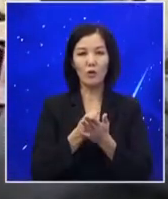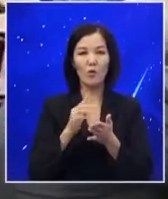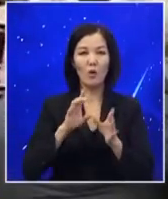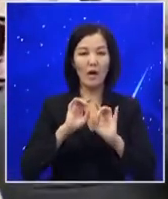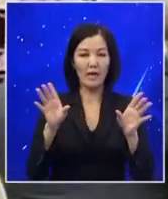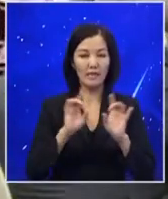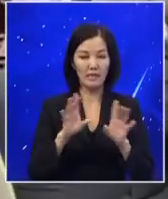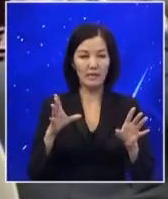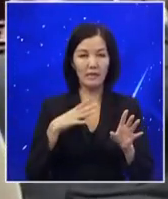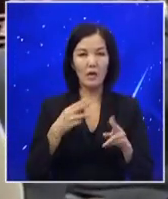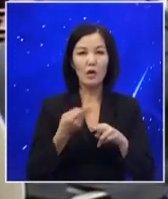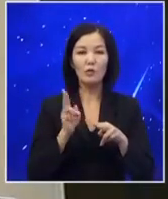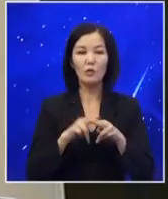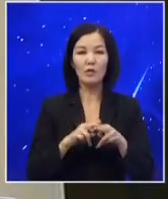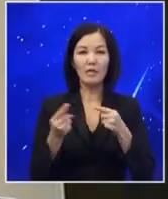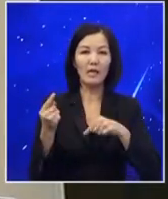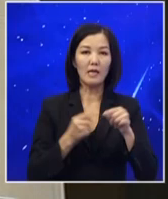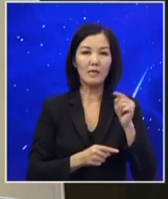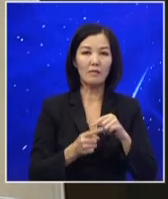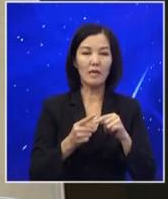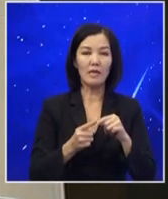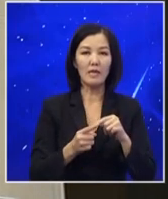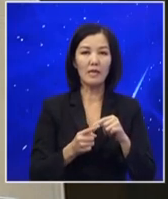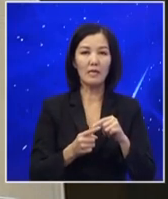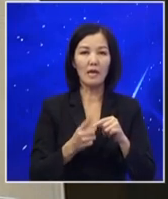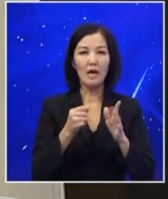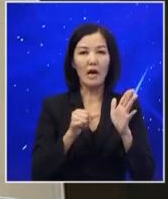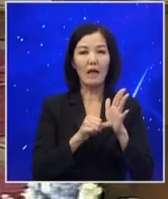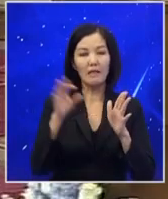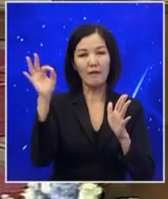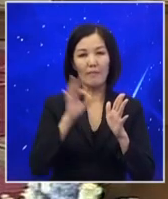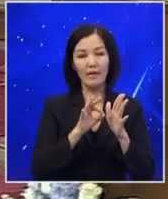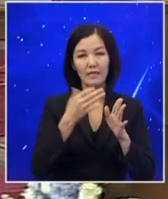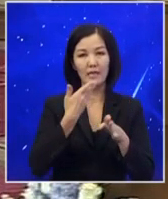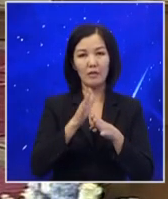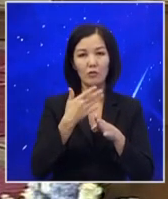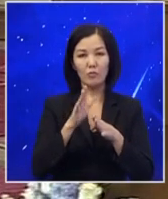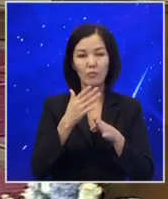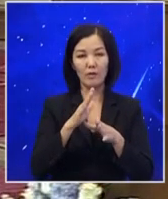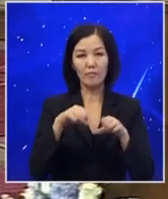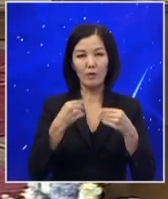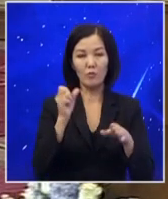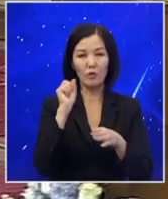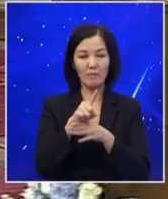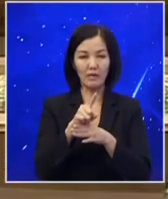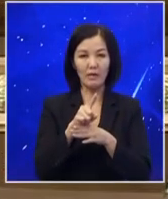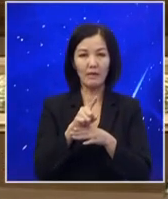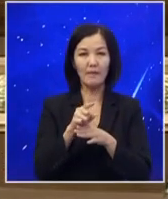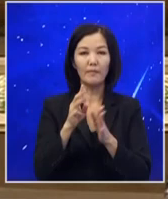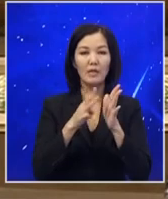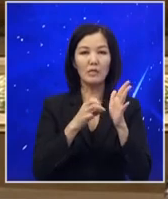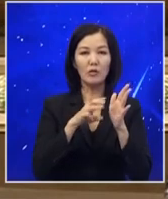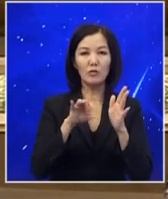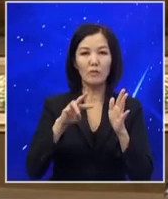айтылды. Сондықтан кәсіпкерлерге жылдық үстемақысы 6%-дық мөлшерде субсидия бөлу тапсырылды. Бұл мақсатта 800